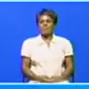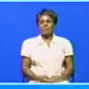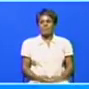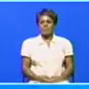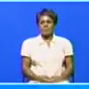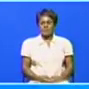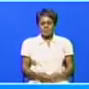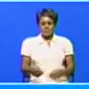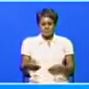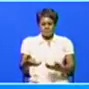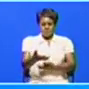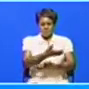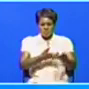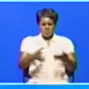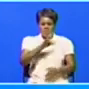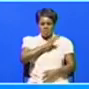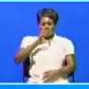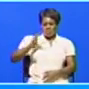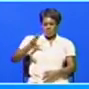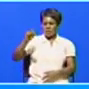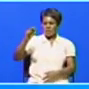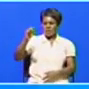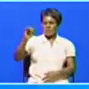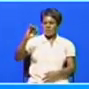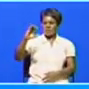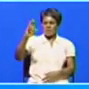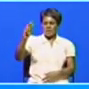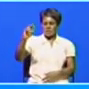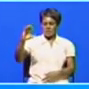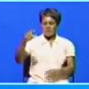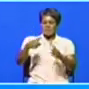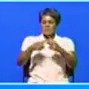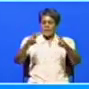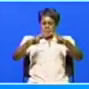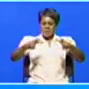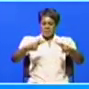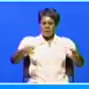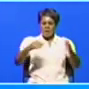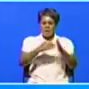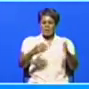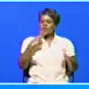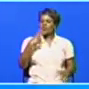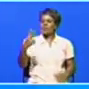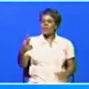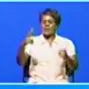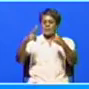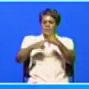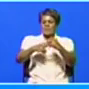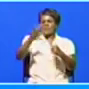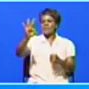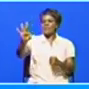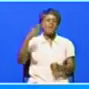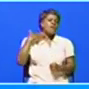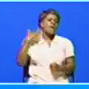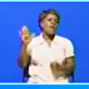Tume ya Kitaifa ya Uwiano na Utangamano NCIC sasa imeanzisha uchunguzi dhidi ya visa 273 vya chuki